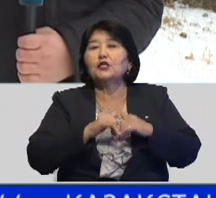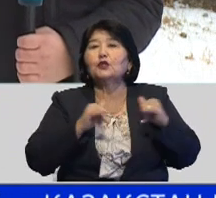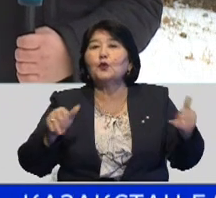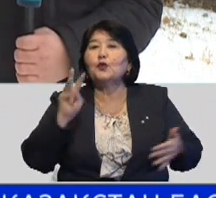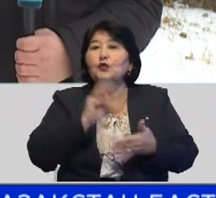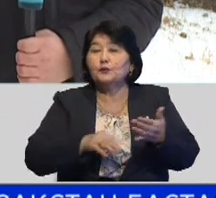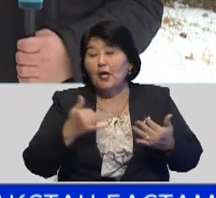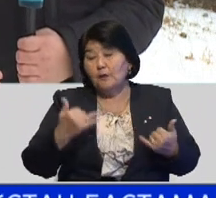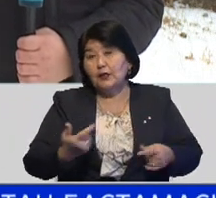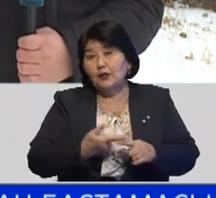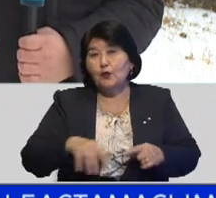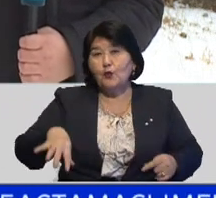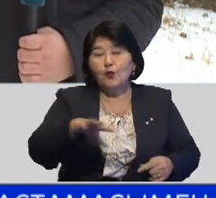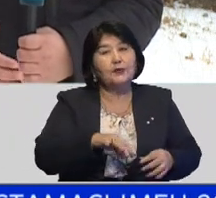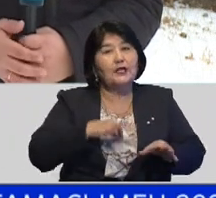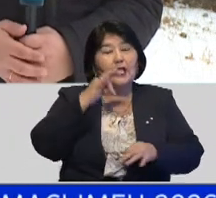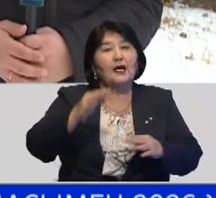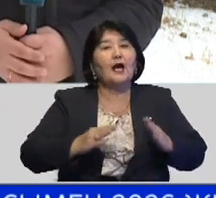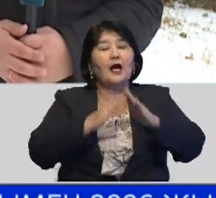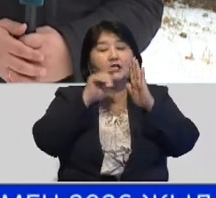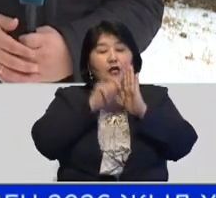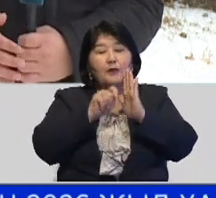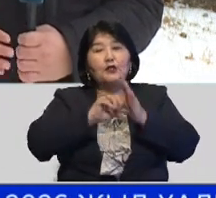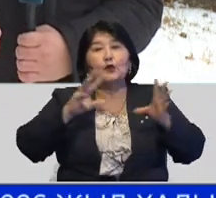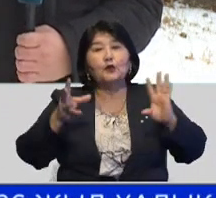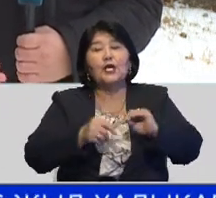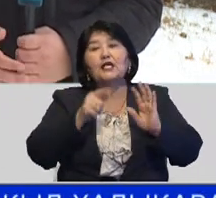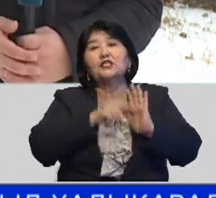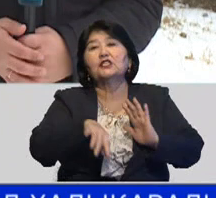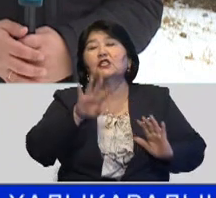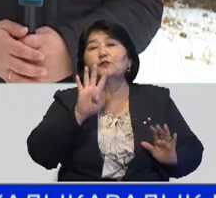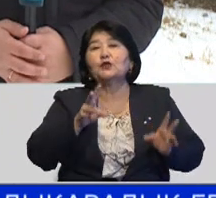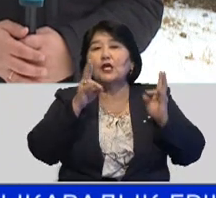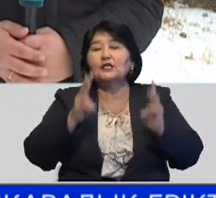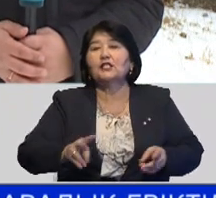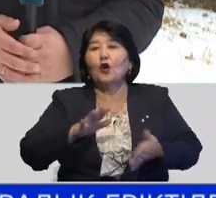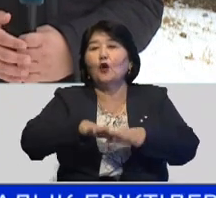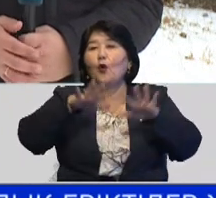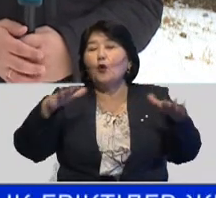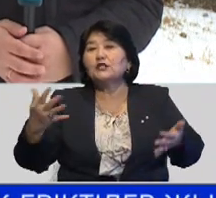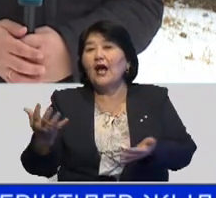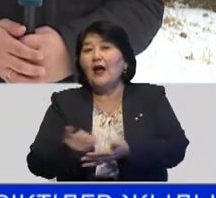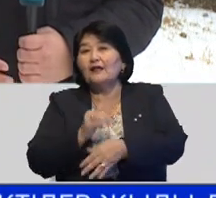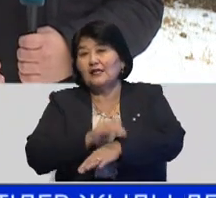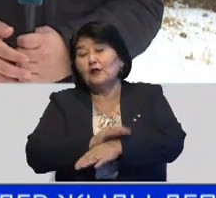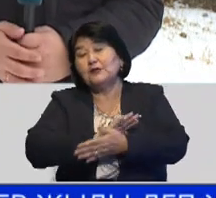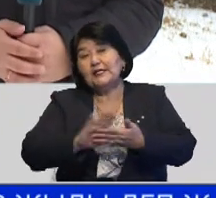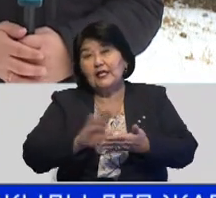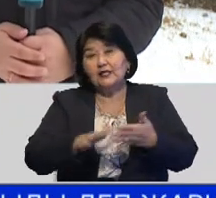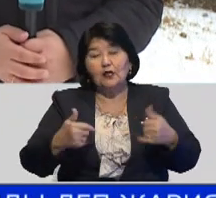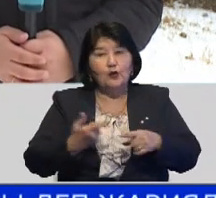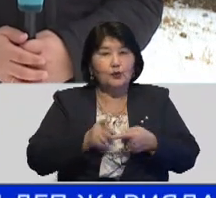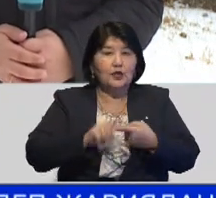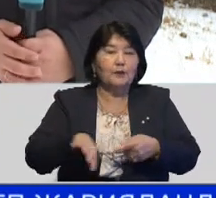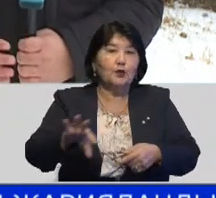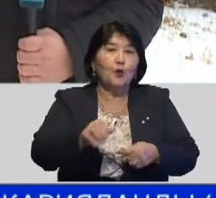Айта кетейік, биыл өңірде ғарыштық мониторинг нәтижесімен 74 стихиялық қоқыс орны анықталып, тазартылған. Осыған байланысты